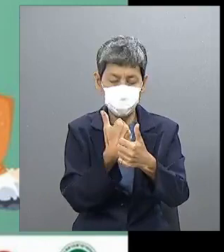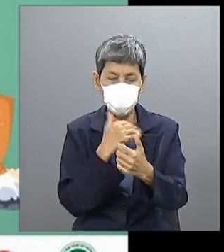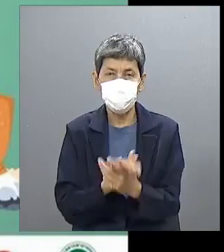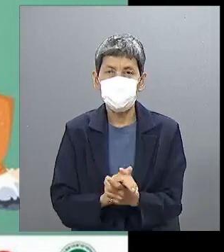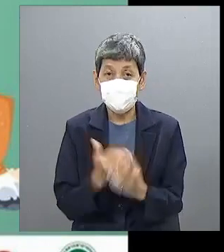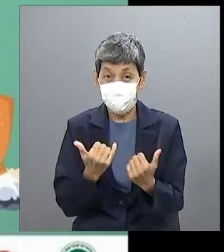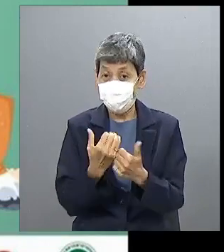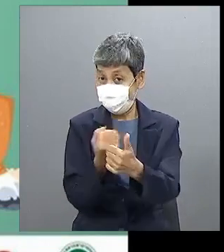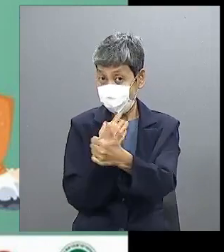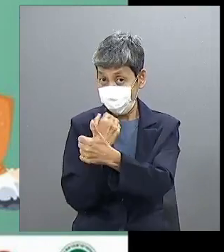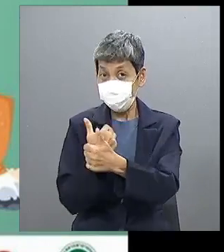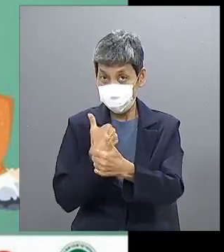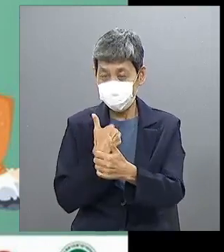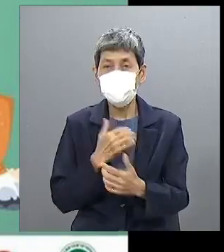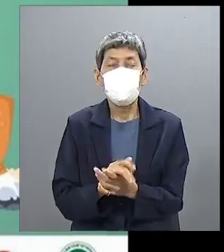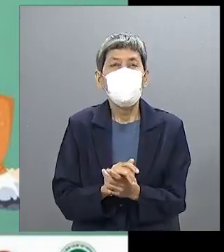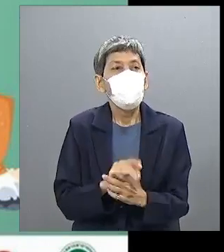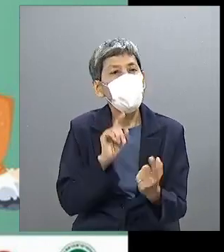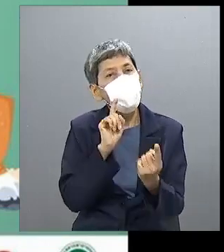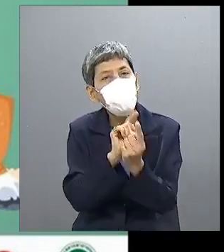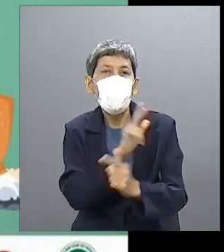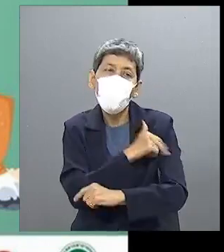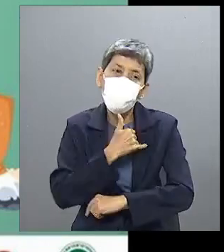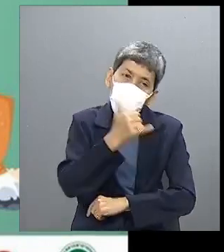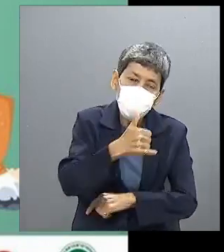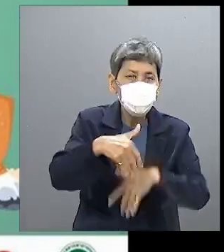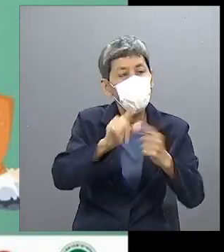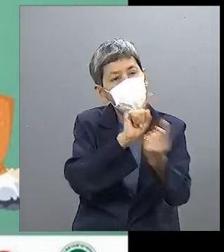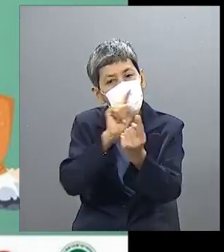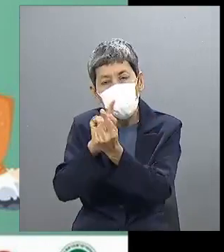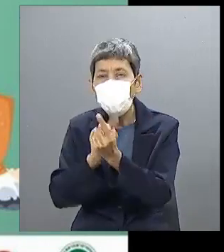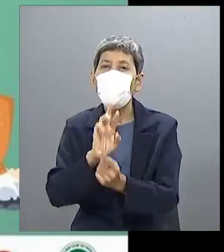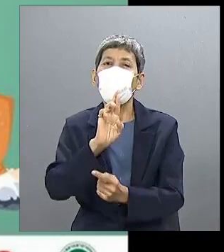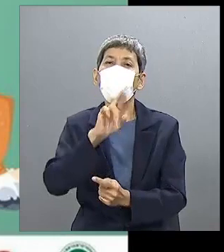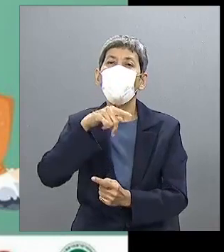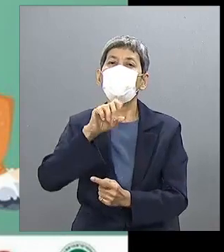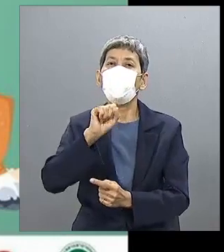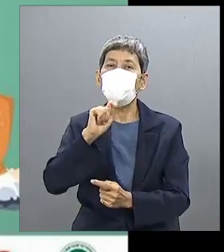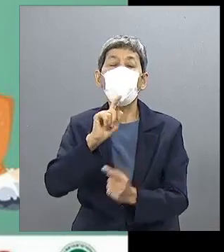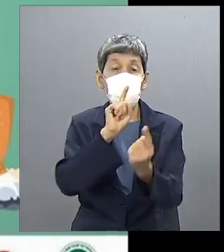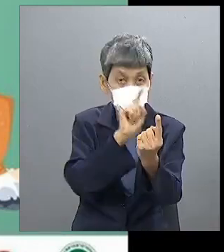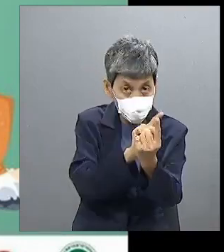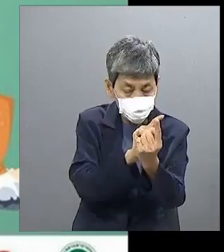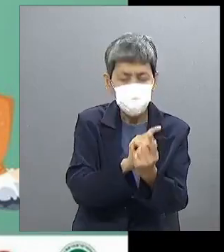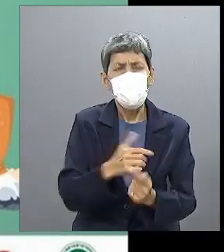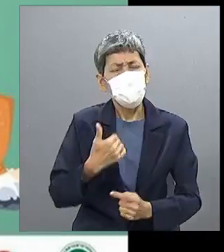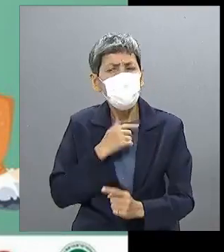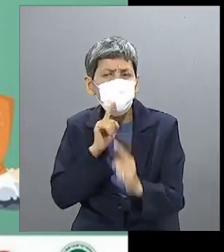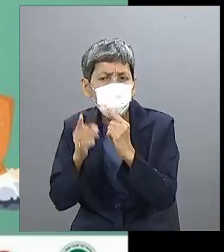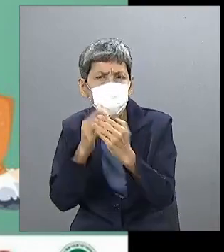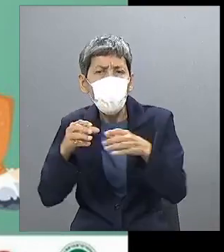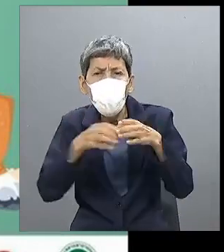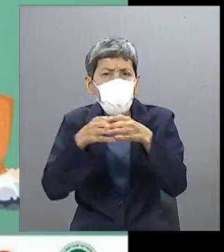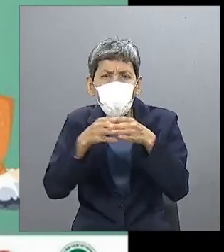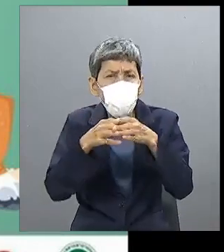คำปรึกษาเนี่ยเราอาจจะไปหาที่เอ่อตัวโรงบาลชุมชนนะครับรพ.สต.นะครับหรือแม้แต่นะครับอาจจะติดต่อมาทางเครือข่ายของศูนย์